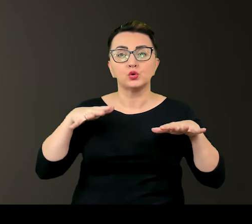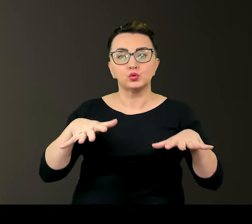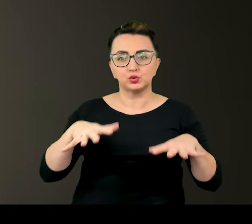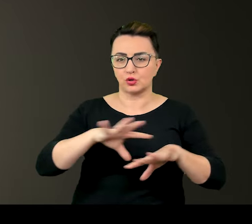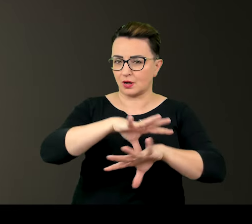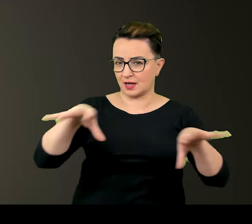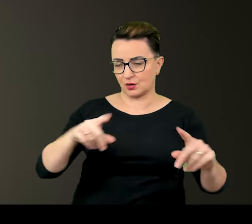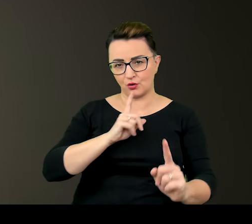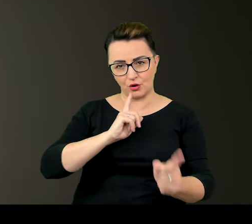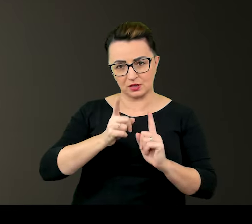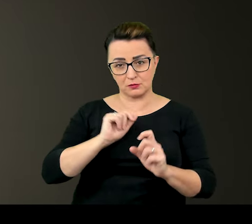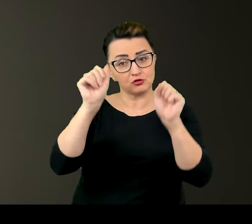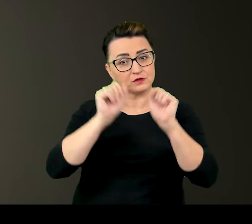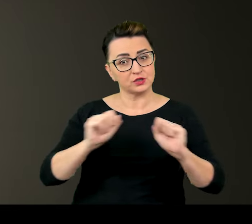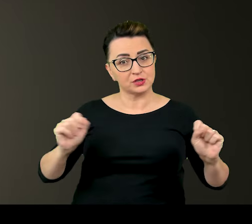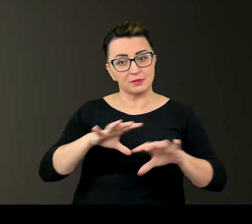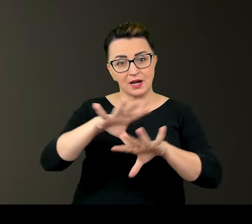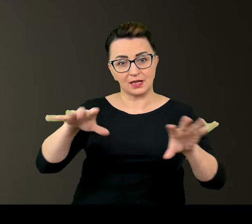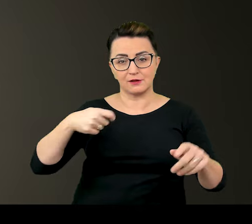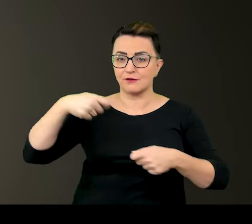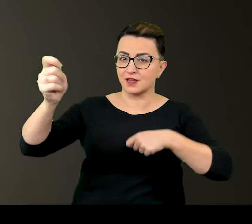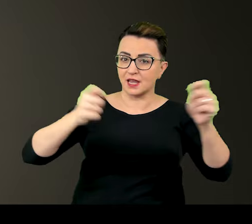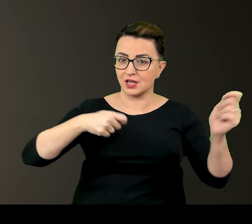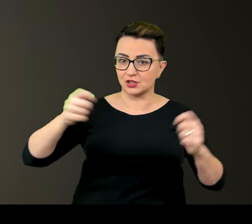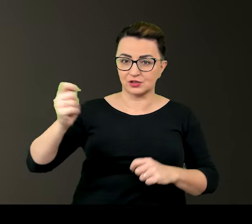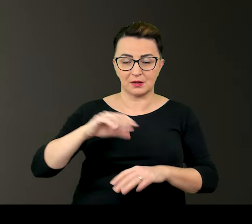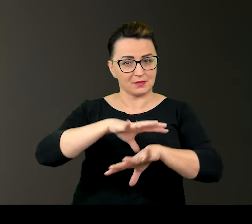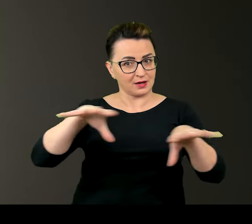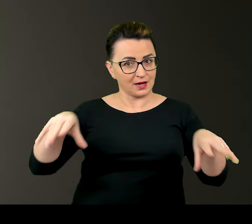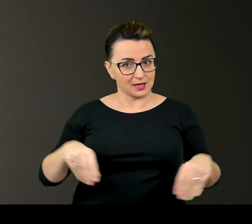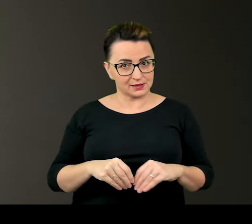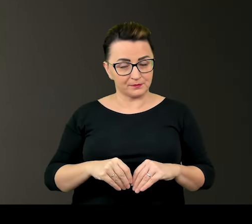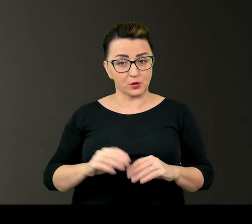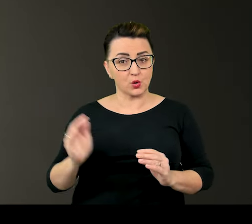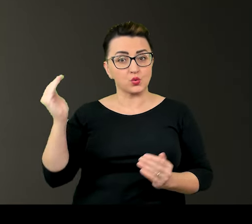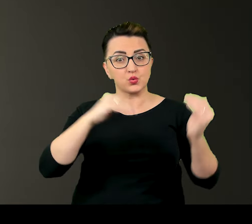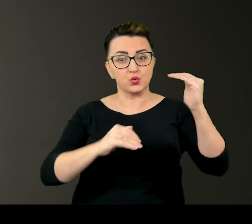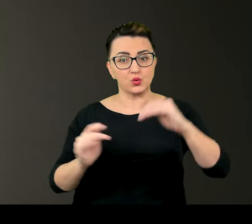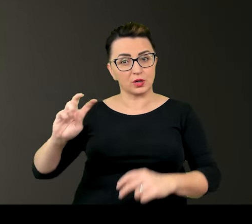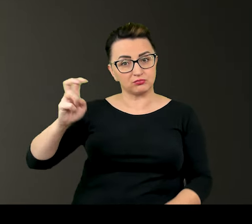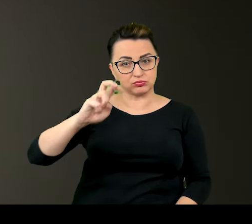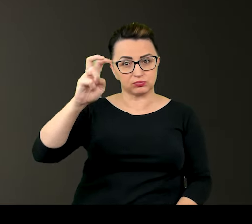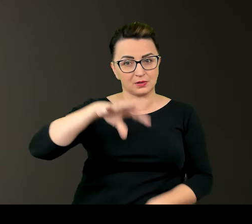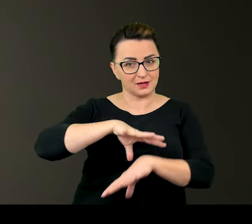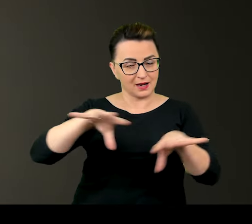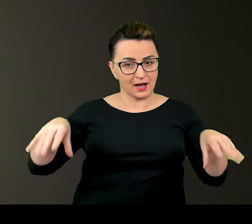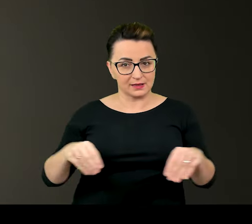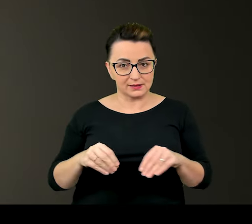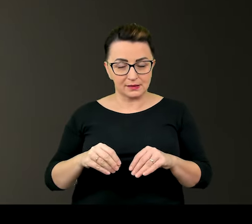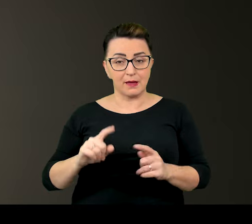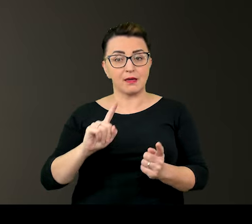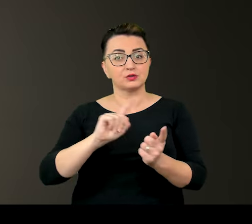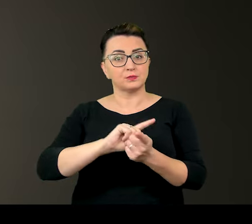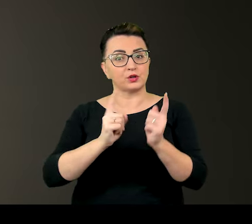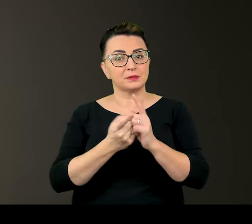rozmawiamy. Ćwiczymy razem. Wyjeżdżamy razem. Chodzimy razem po górach. Spotykamy